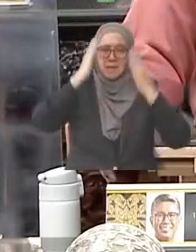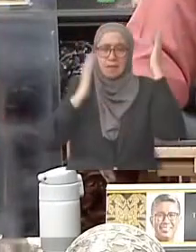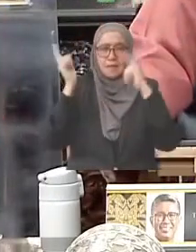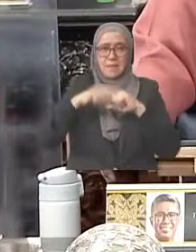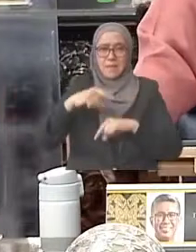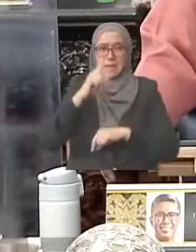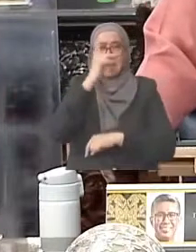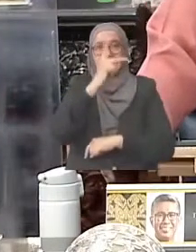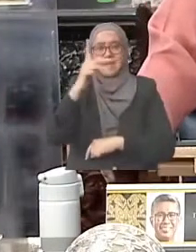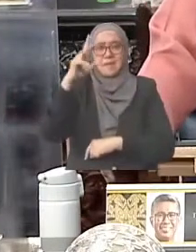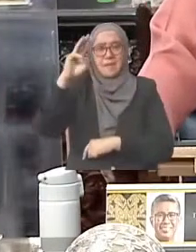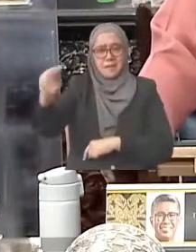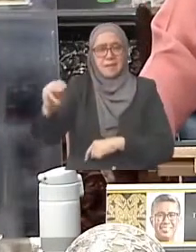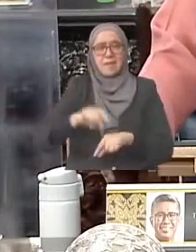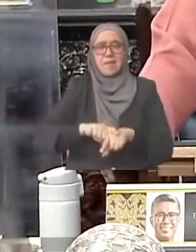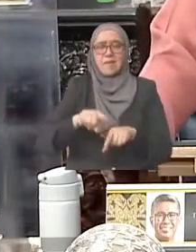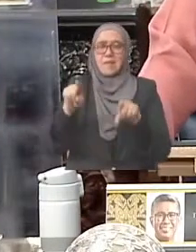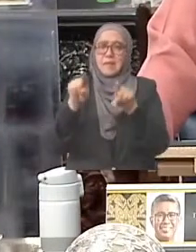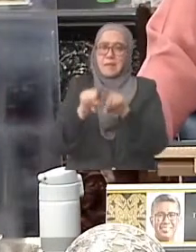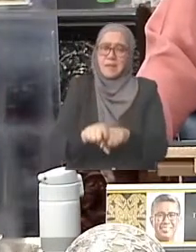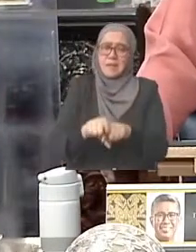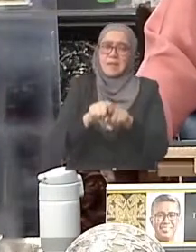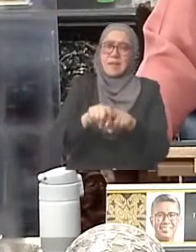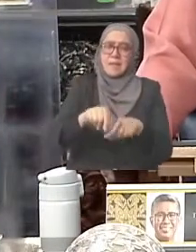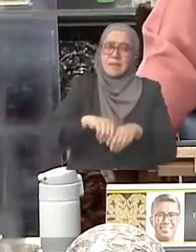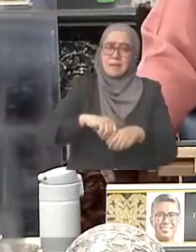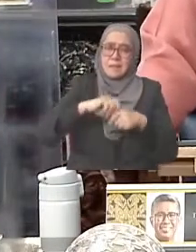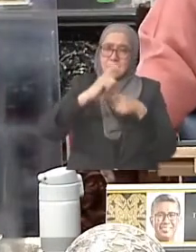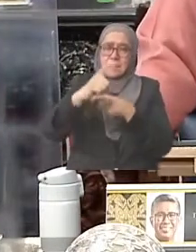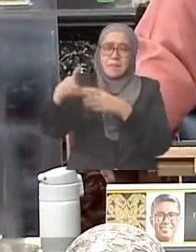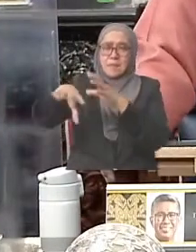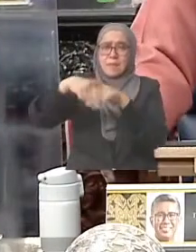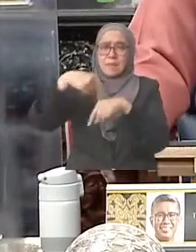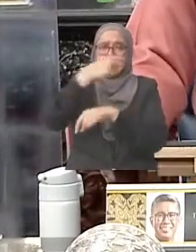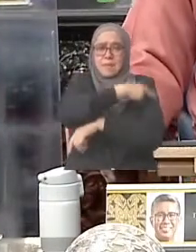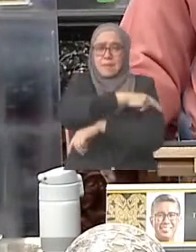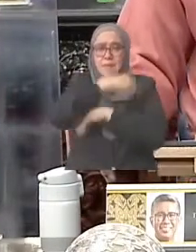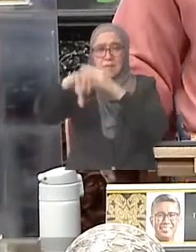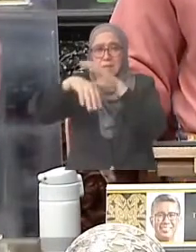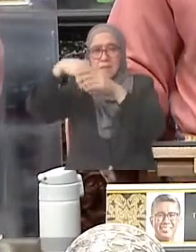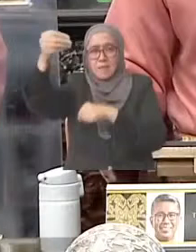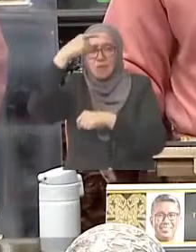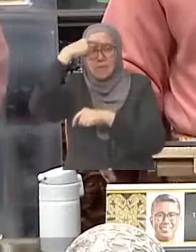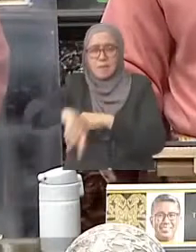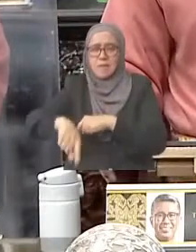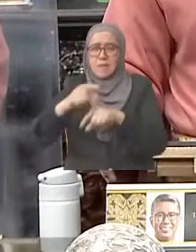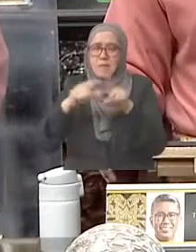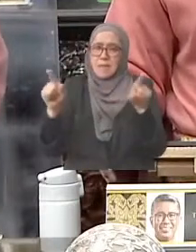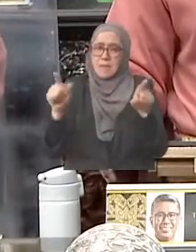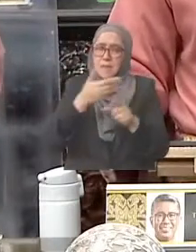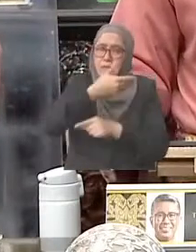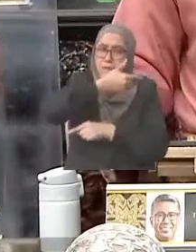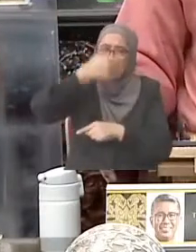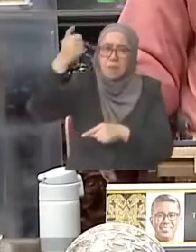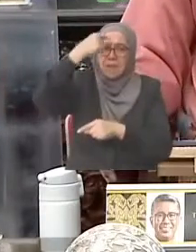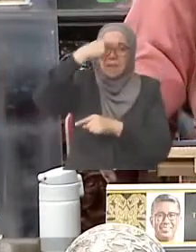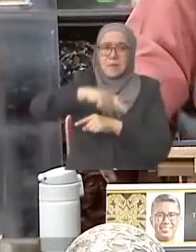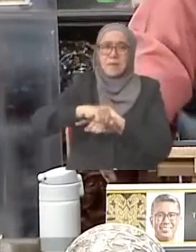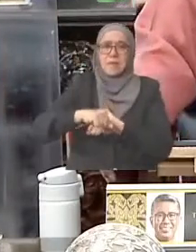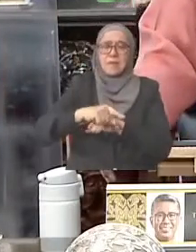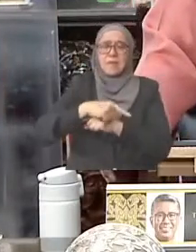swasta dan Hospital selain kepercayaan lain bagi mengoptimalkan capacity kesehatan dalam negara selanjutnya